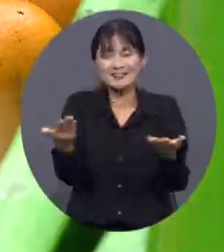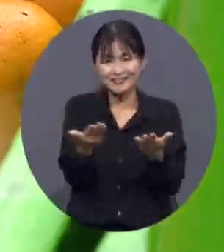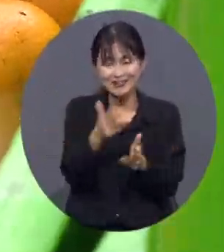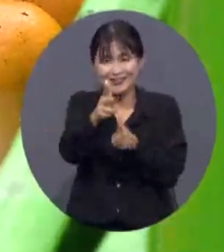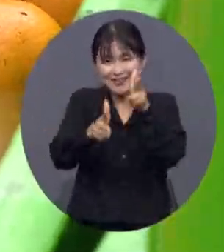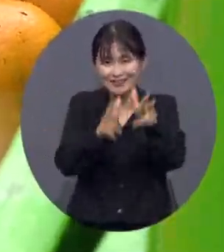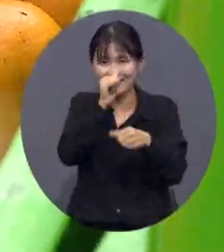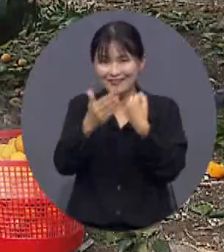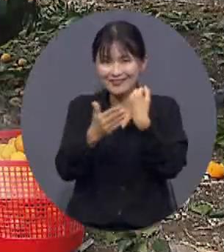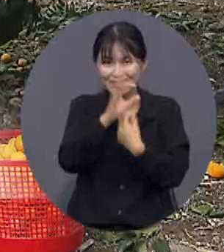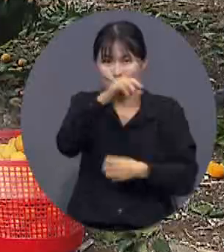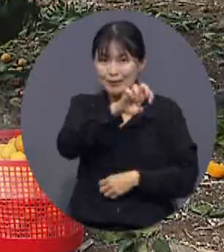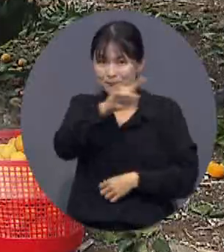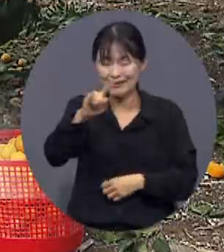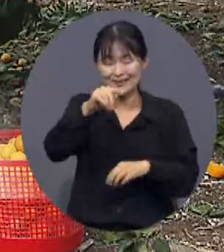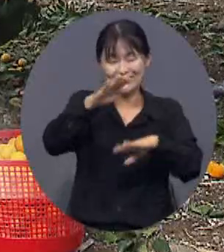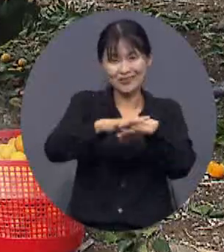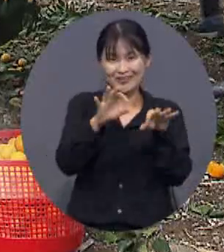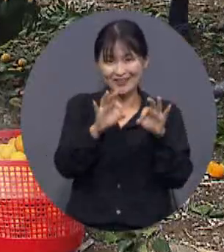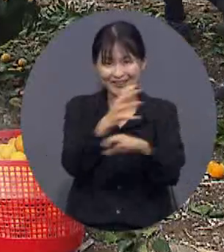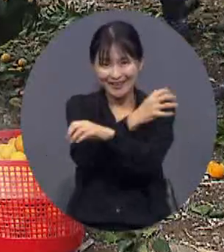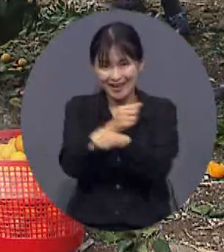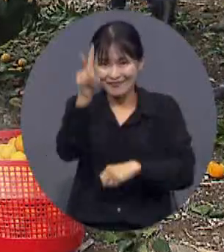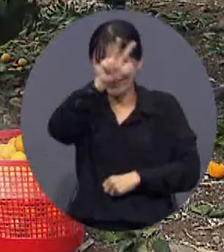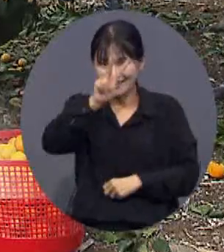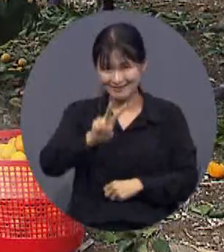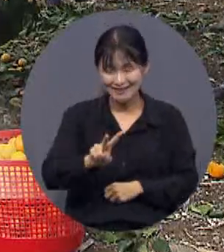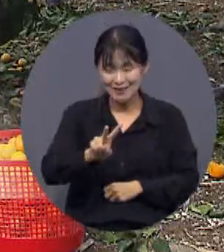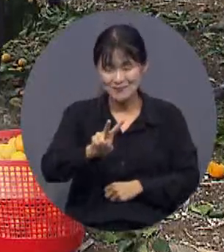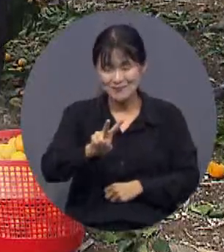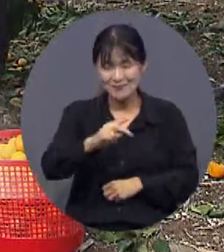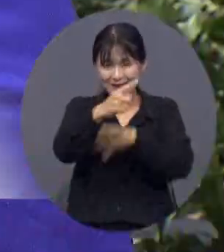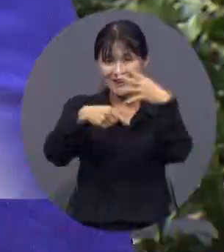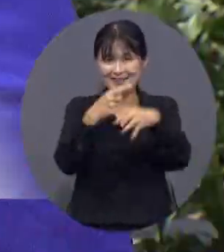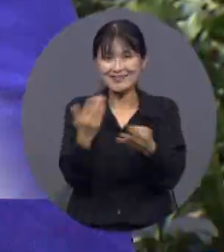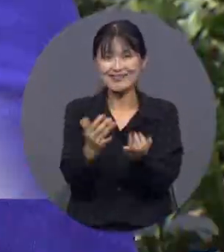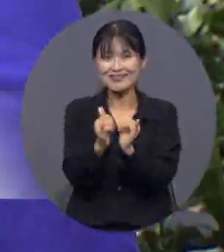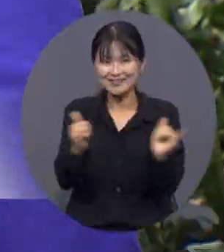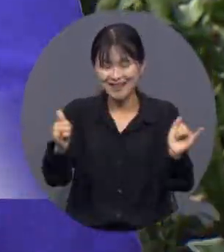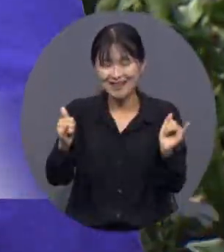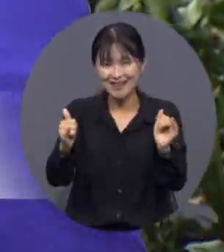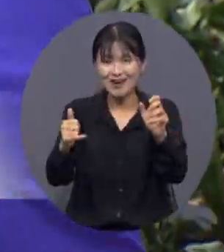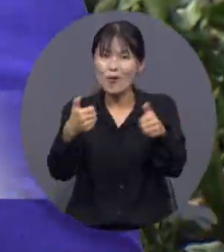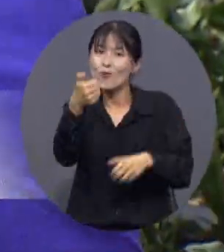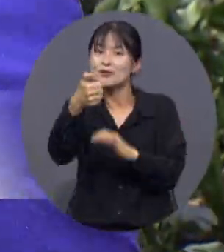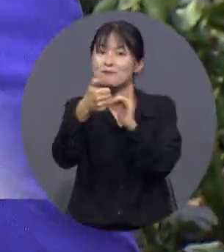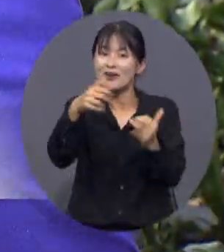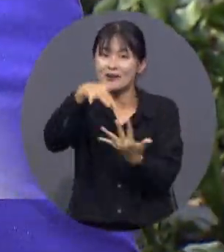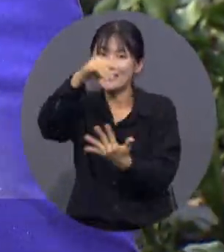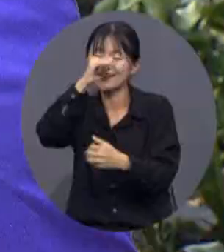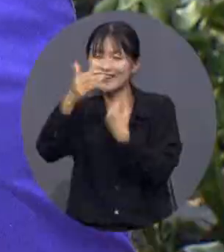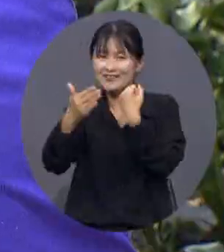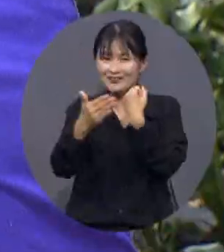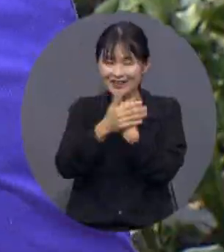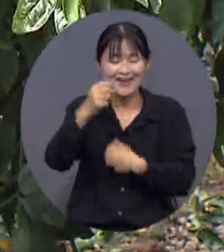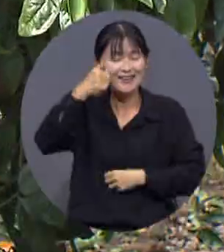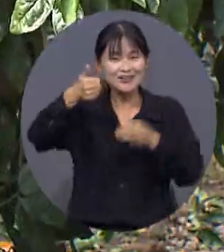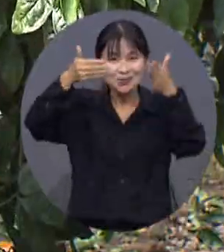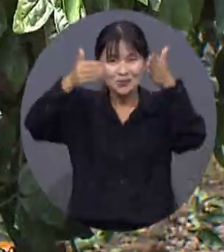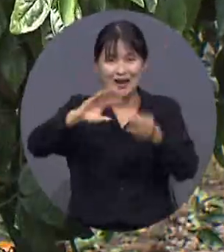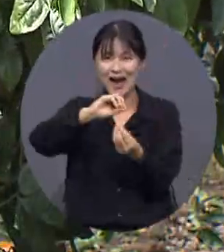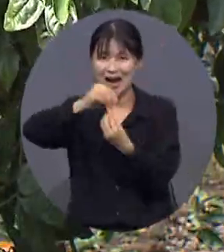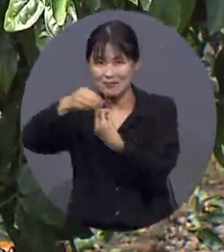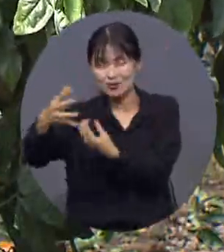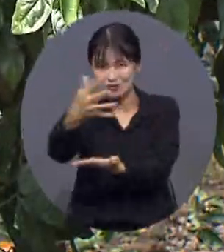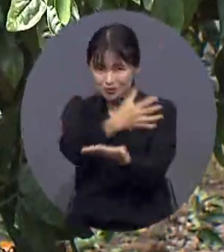근로사업에 따라 위민협이 계약한 베트남 남진성 계절 근로자 신명을 선발해 다섯 달 동안